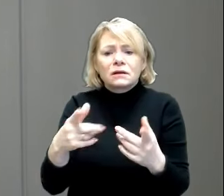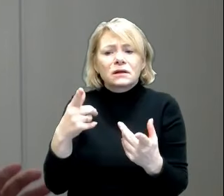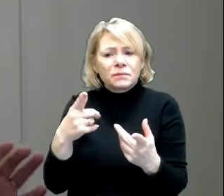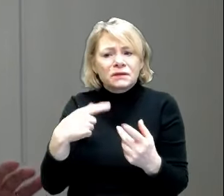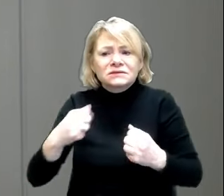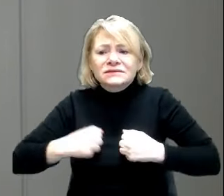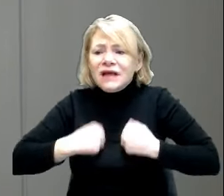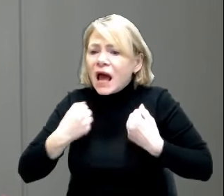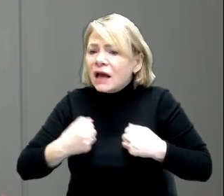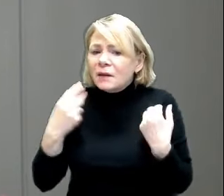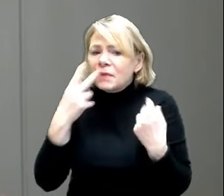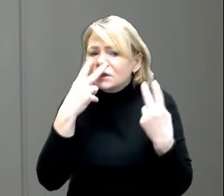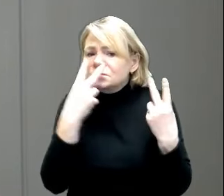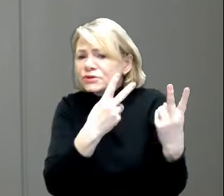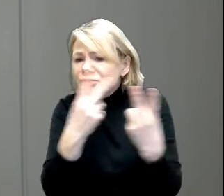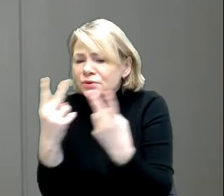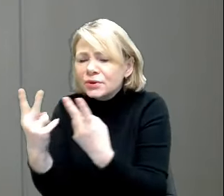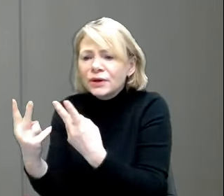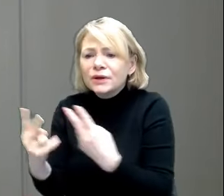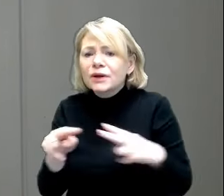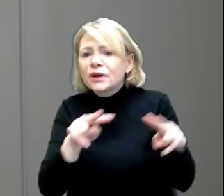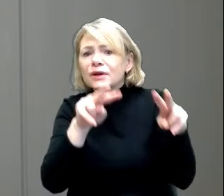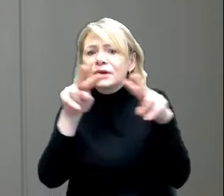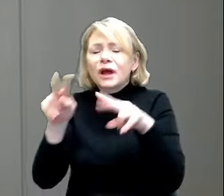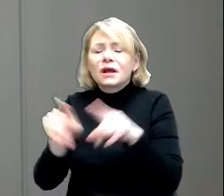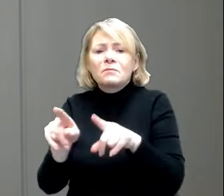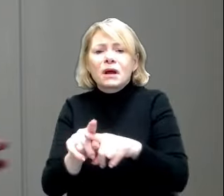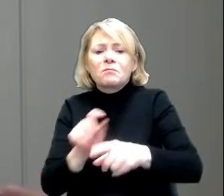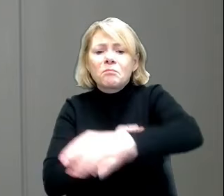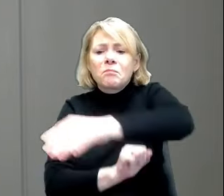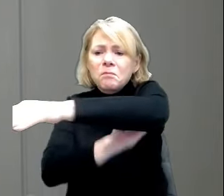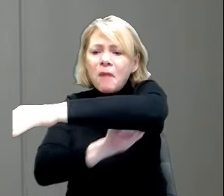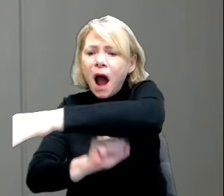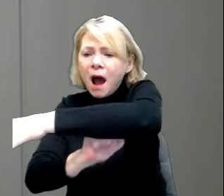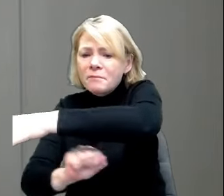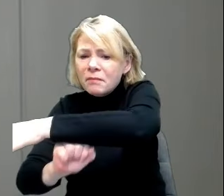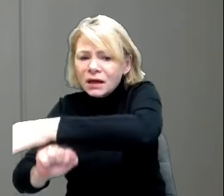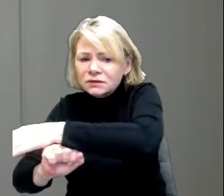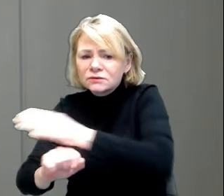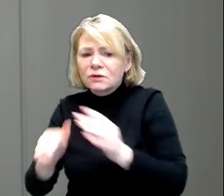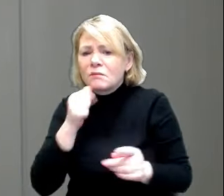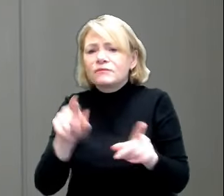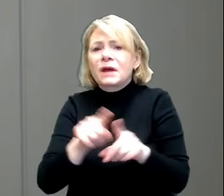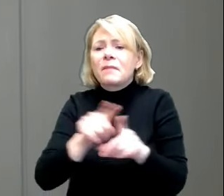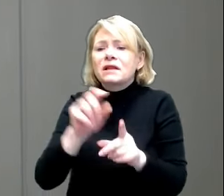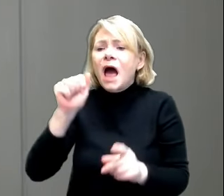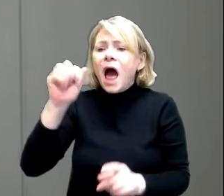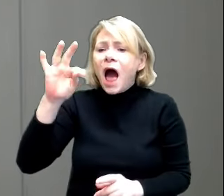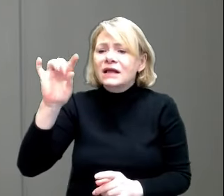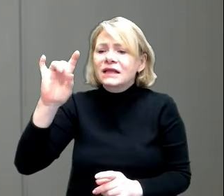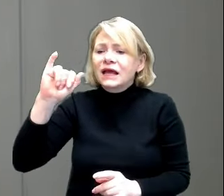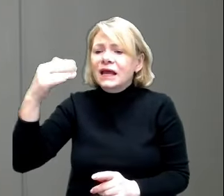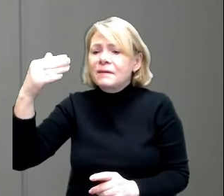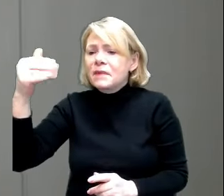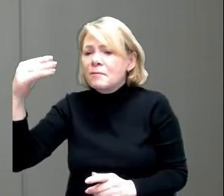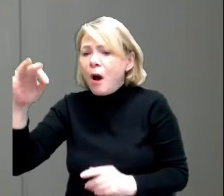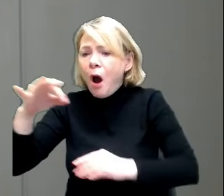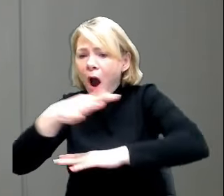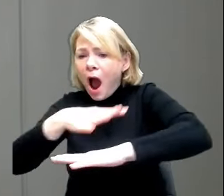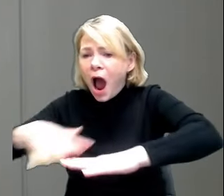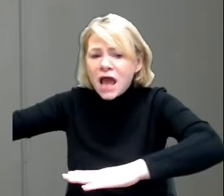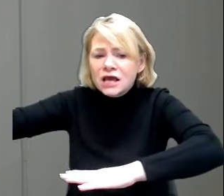ir pamatus pavyzdžiui po atgimimo aikštę nu arba dabar naujas jų yra